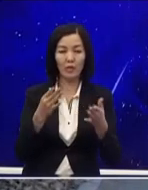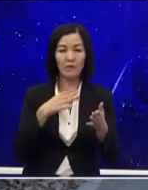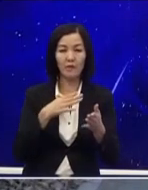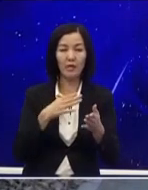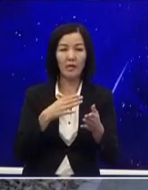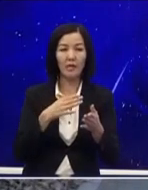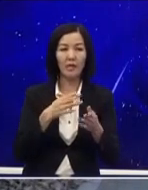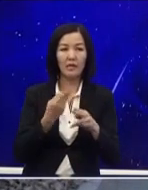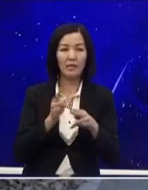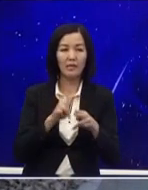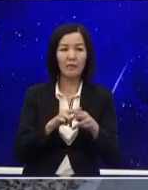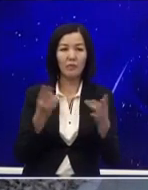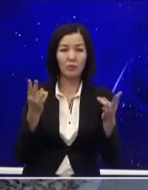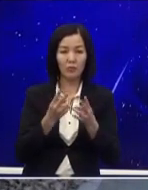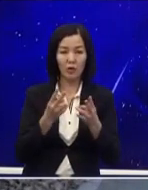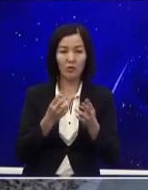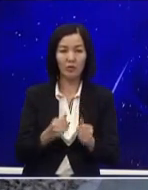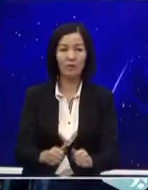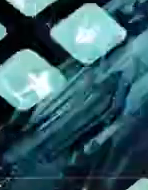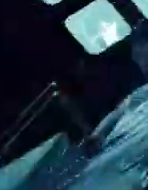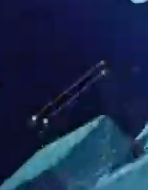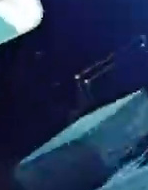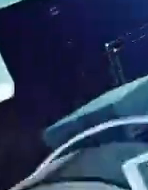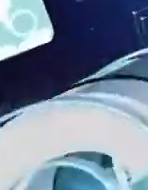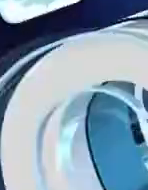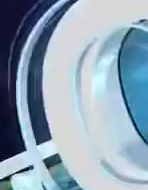тем лицам, которые нуждаются.